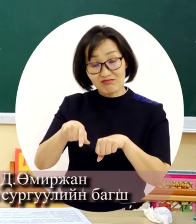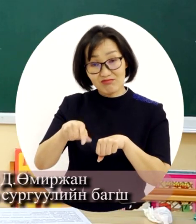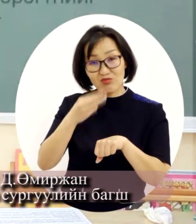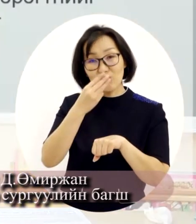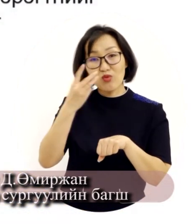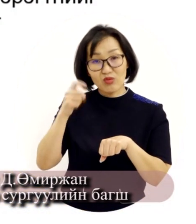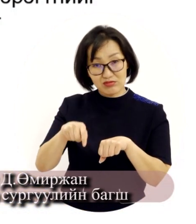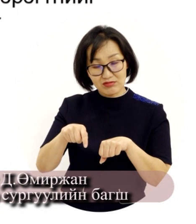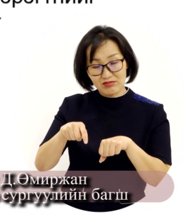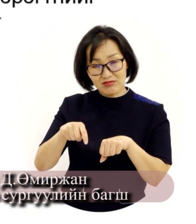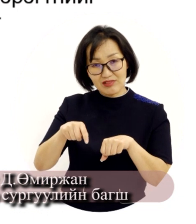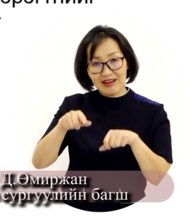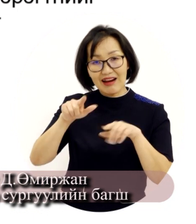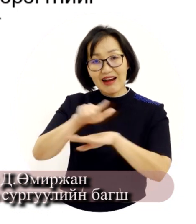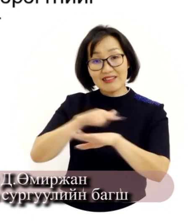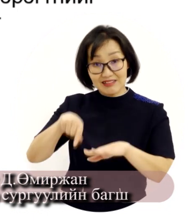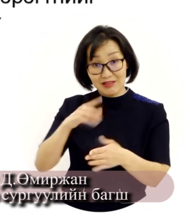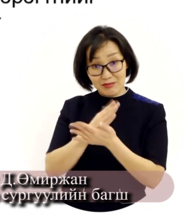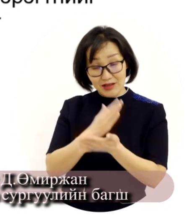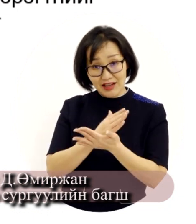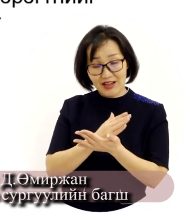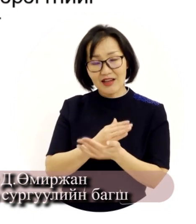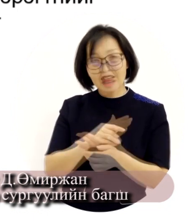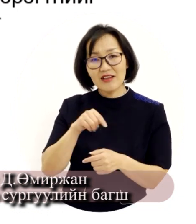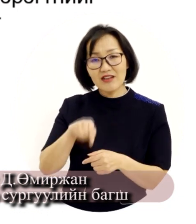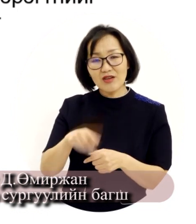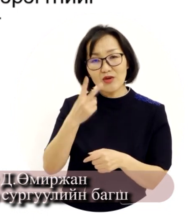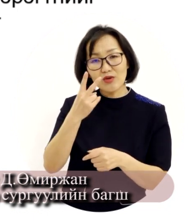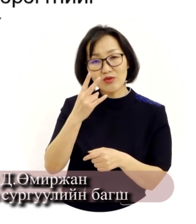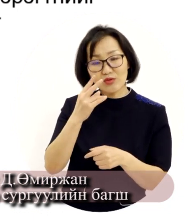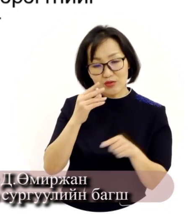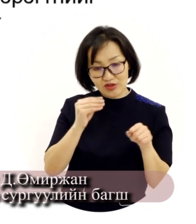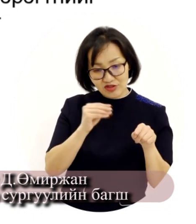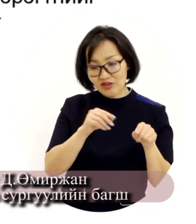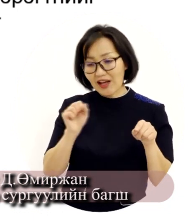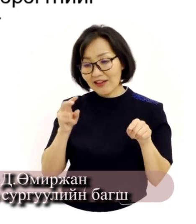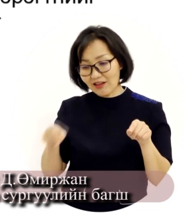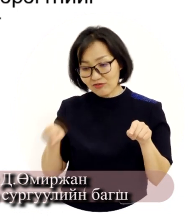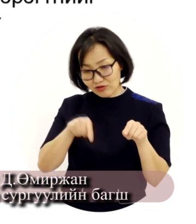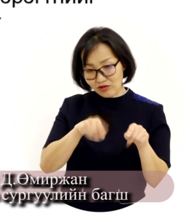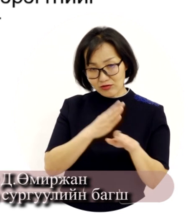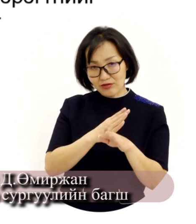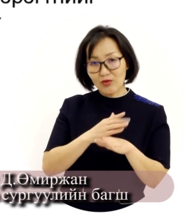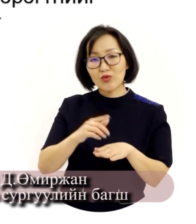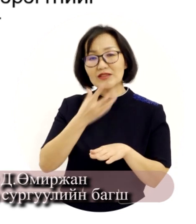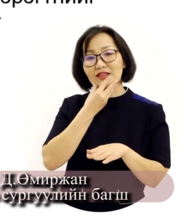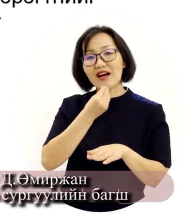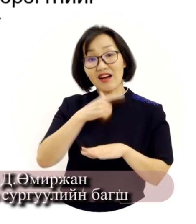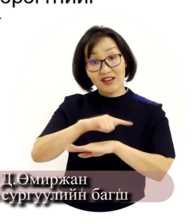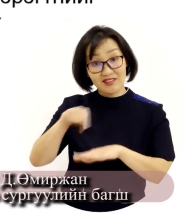Бұл Уйынш-Ал келесі Алтай сумыны. Бұл екеуінің шекараласында орналасқан. Ямаң-Ус